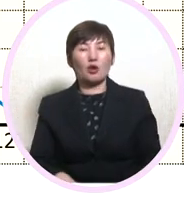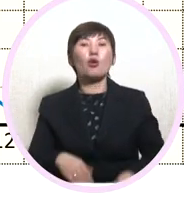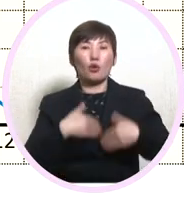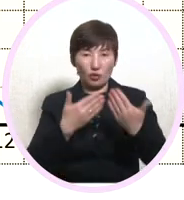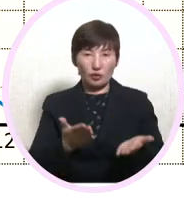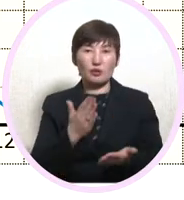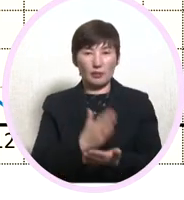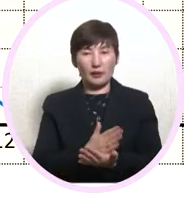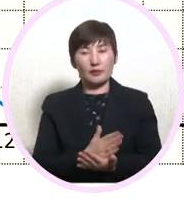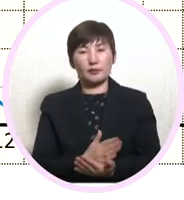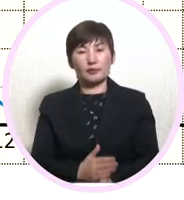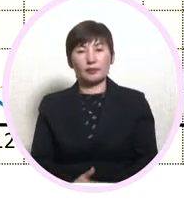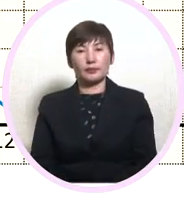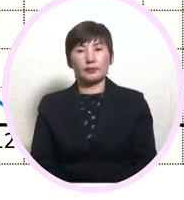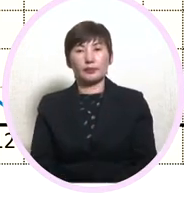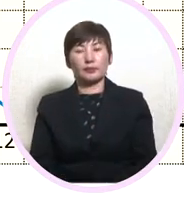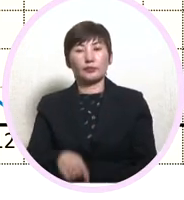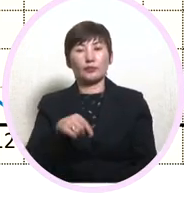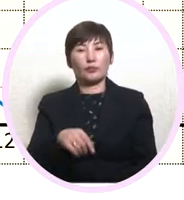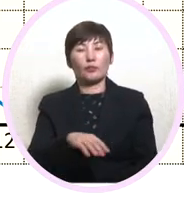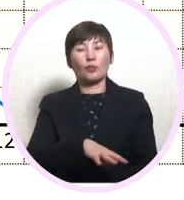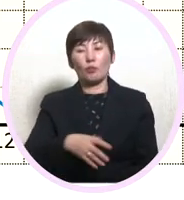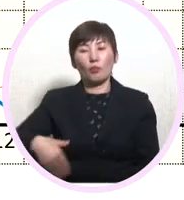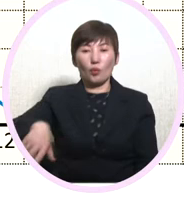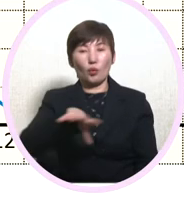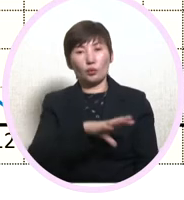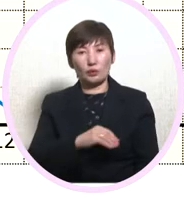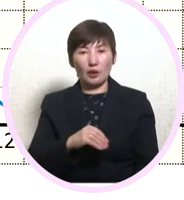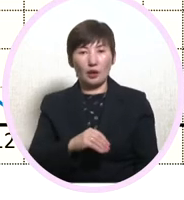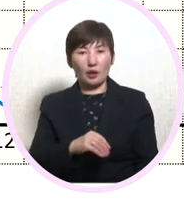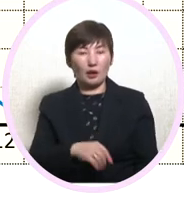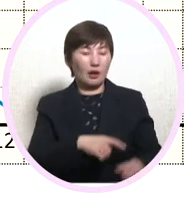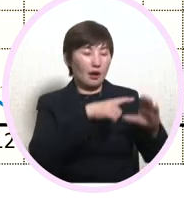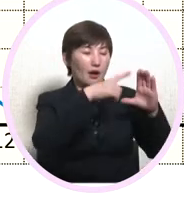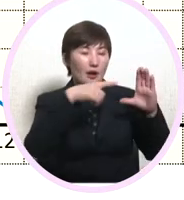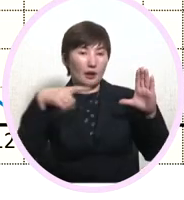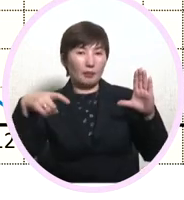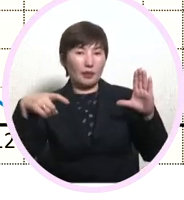өгөгдсөн байна. За тэгэхээр одоо хүүхдүүд та нар хурд хугацааны графаас нь